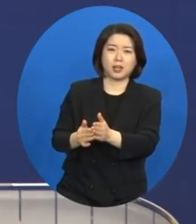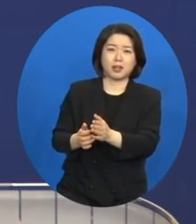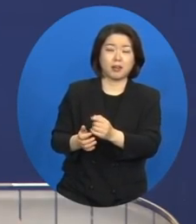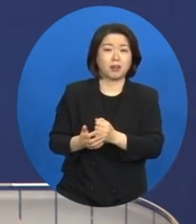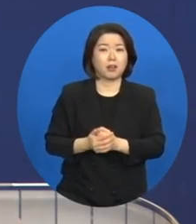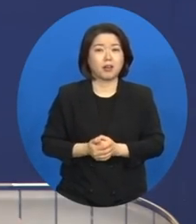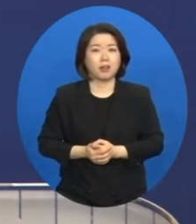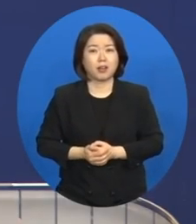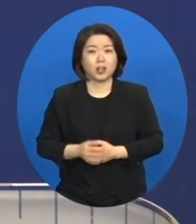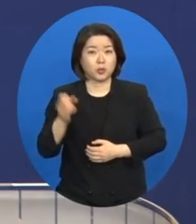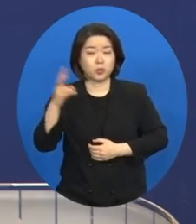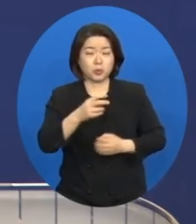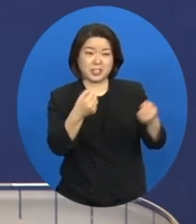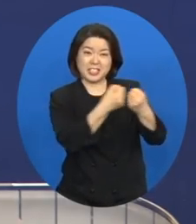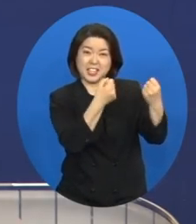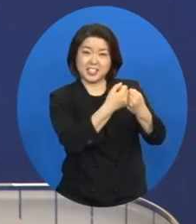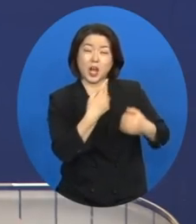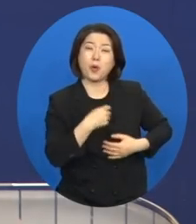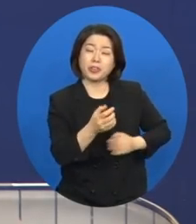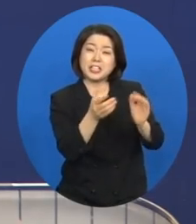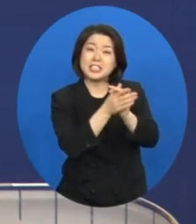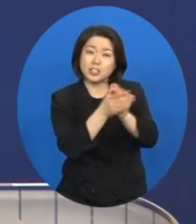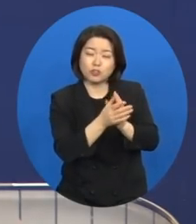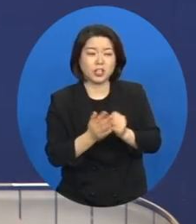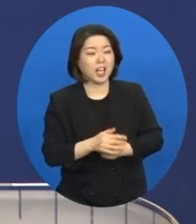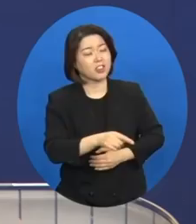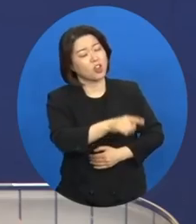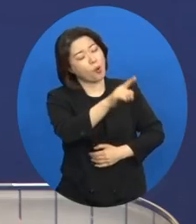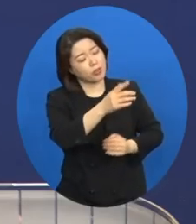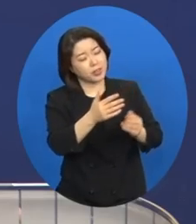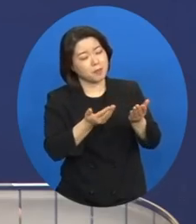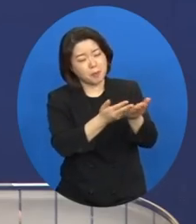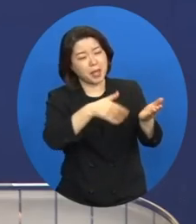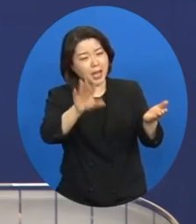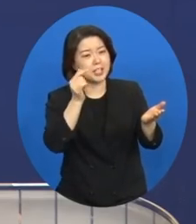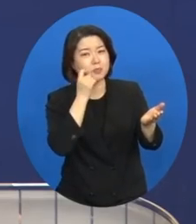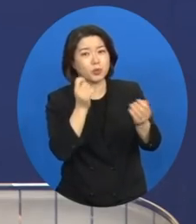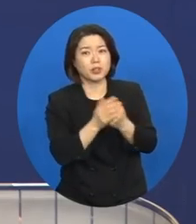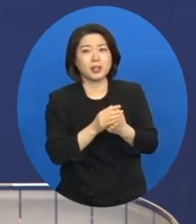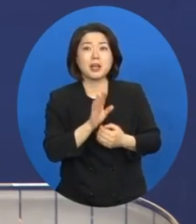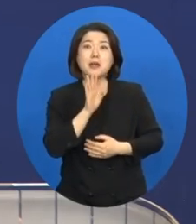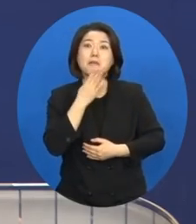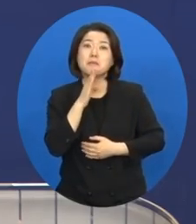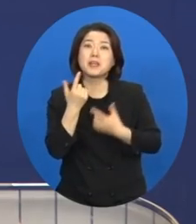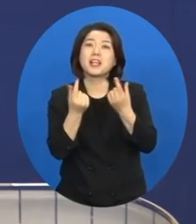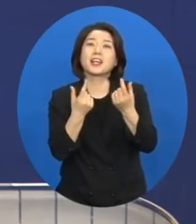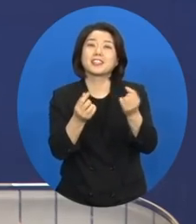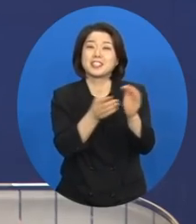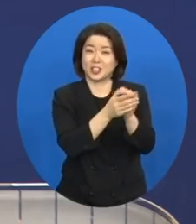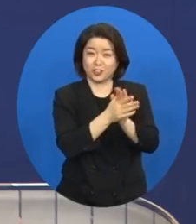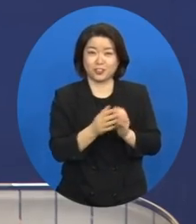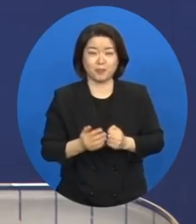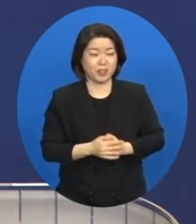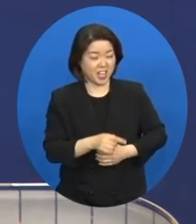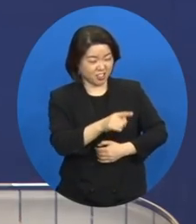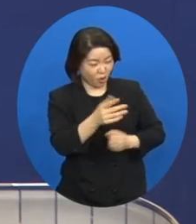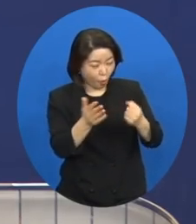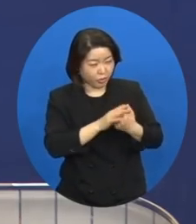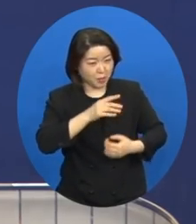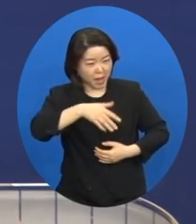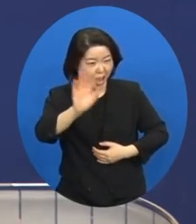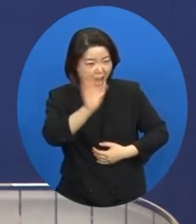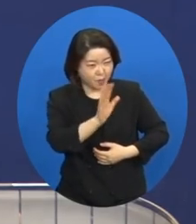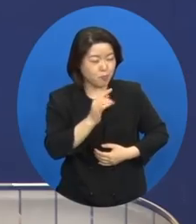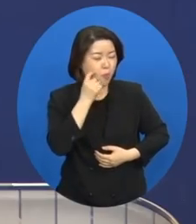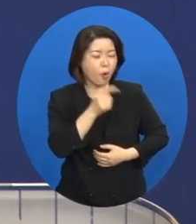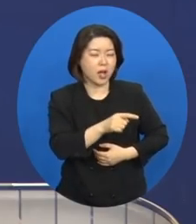그 친구도 참 귀한 친구입니다. 야, 너 때문에 출항이 안 되잖아. 빌립과 같은 친구예요. 야, 너 지금 너 때문에 안 되는 거 맞아? 그러면서